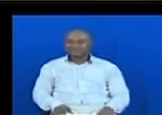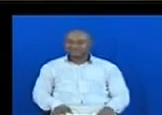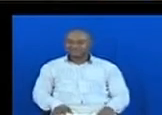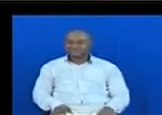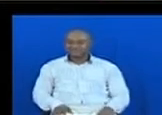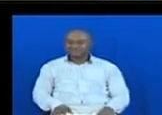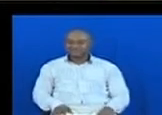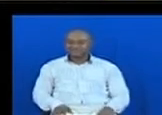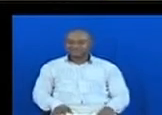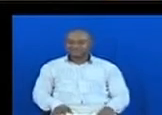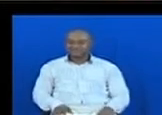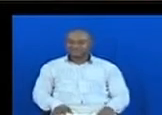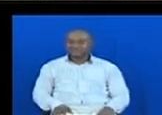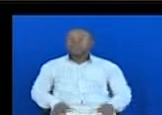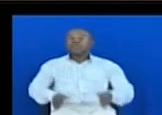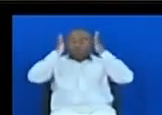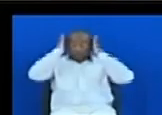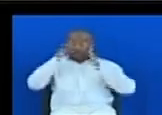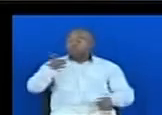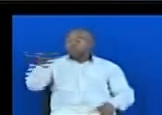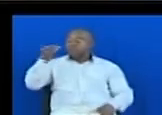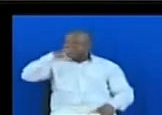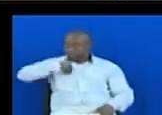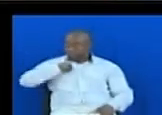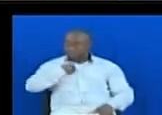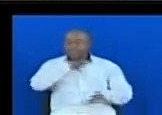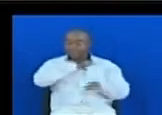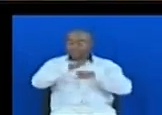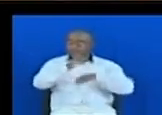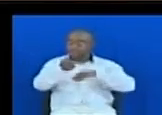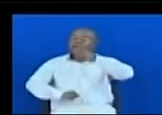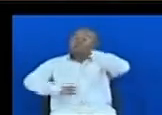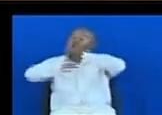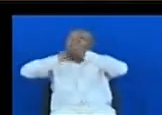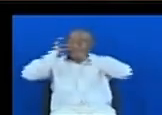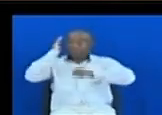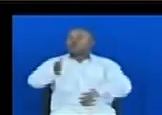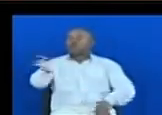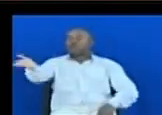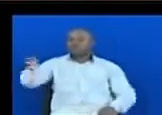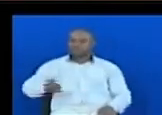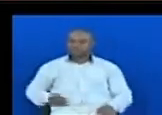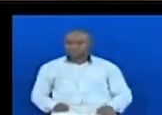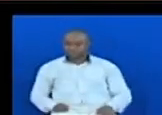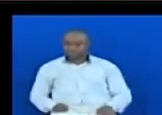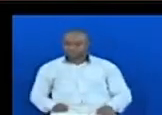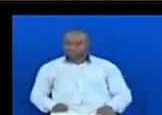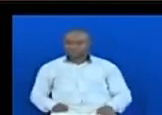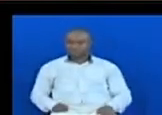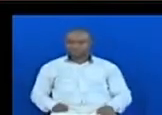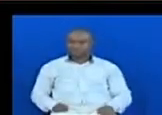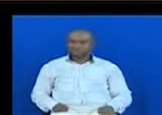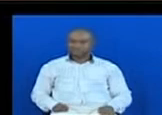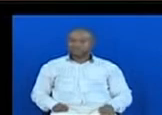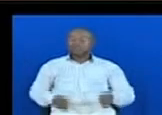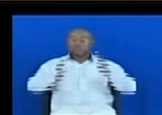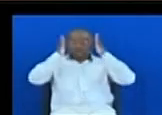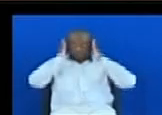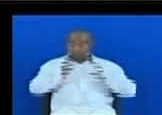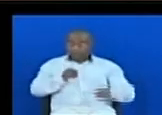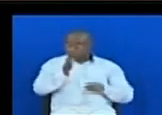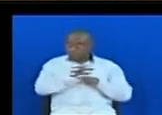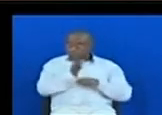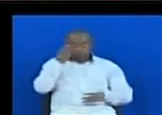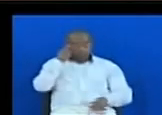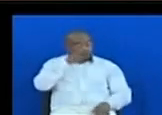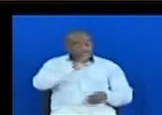Naunga mkono mheshimiwa spika, nimekubali maelezo yako. Naunga mkono hoja yako moja kwa moja. Mheshimiwa, kitendo alichofanya cha corona tu